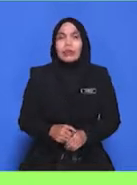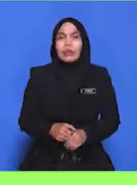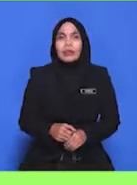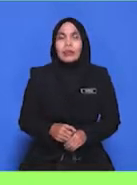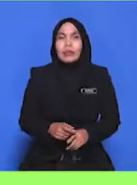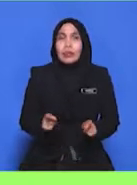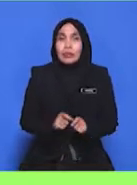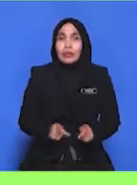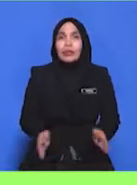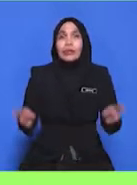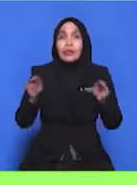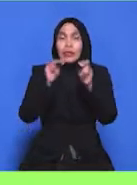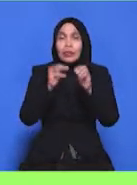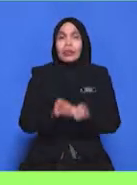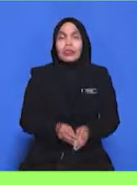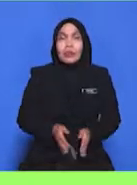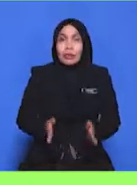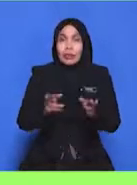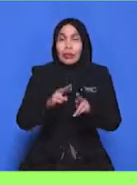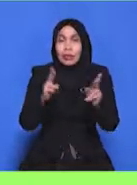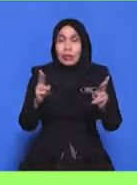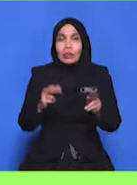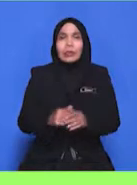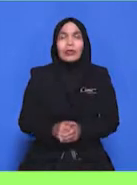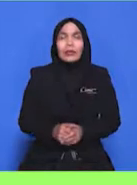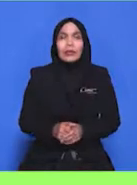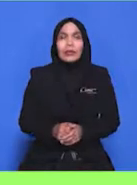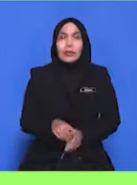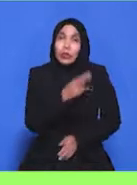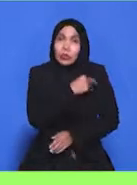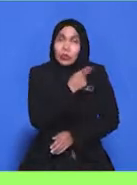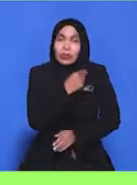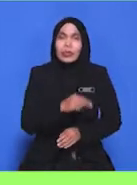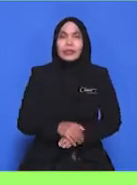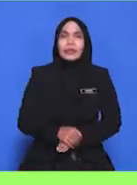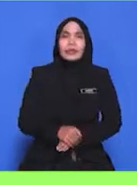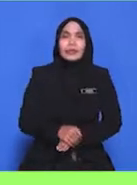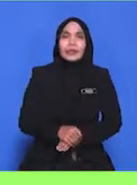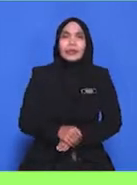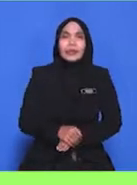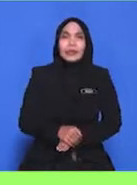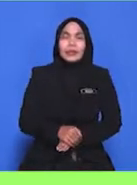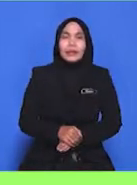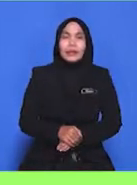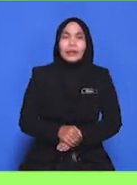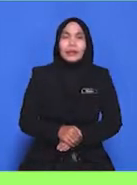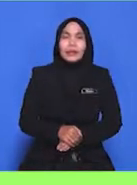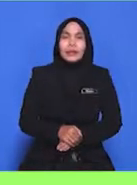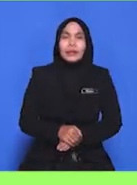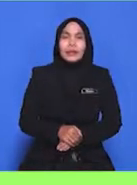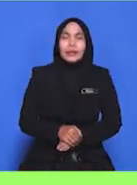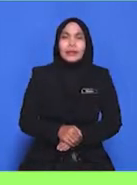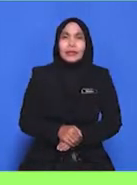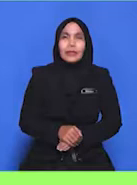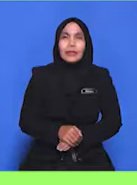raya dan hospital, sama seperti yang telah dilakukan dalam aspek ekonomi tadi. Bila ada duit,